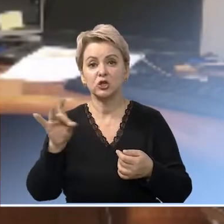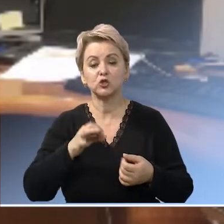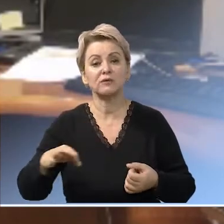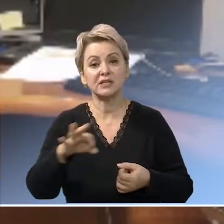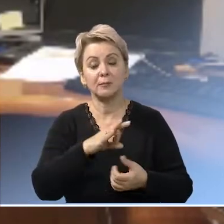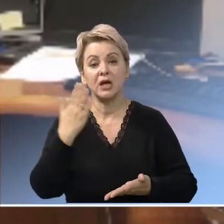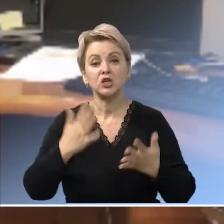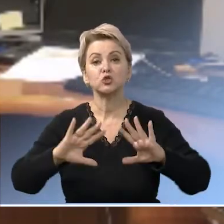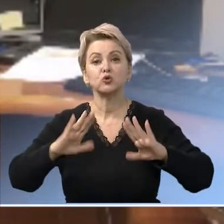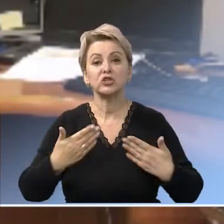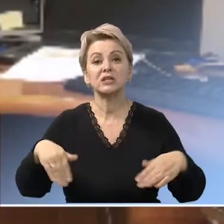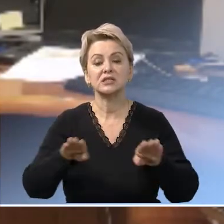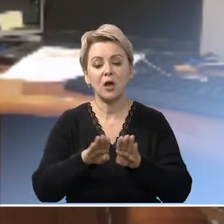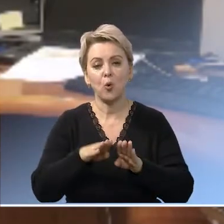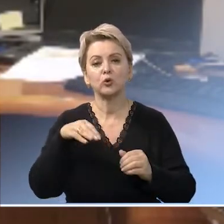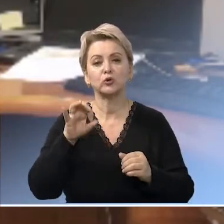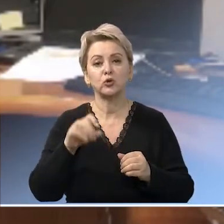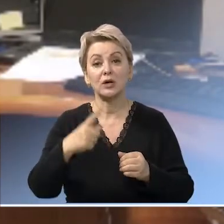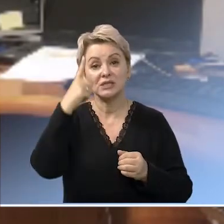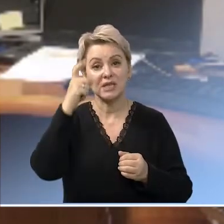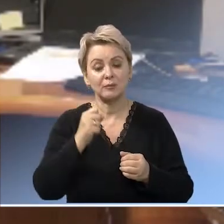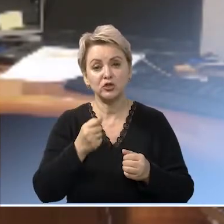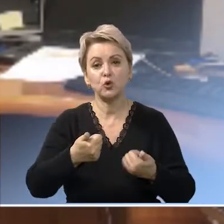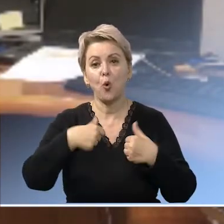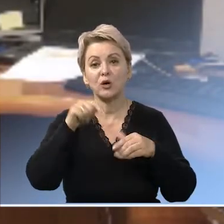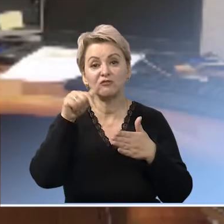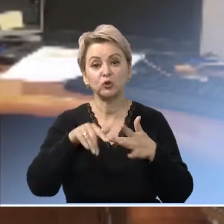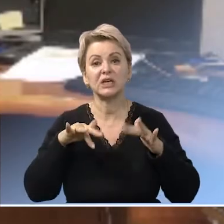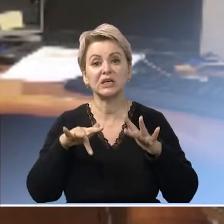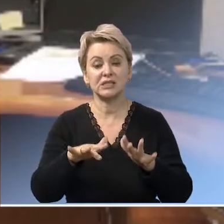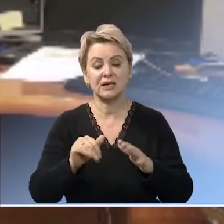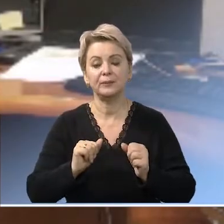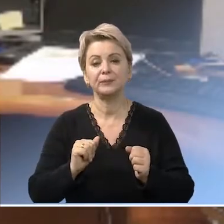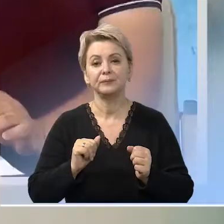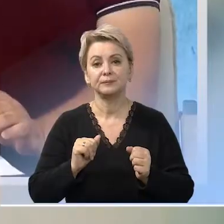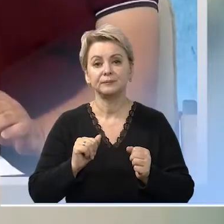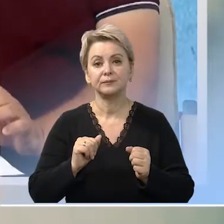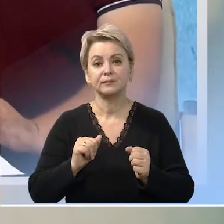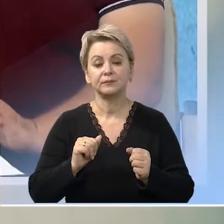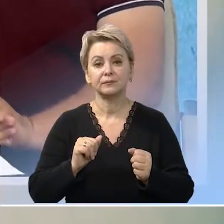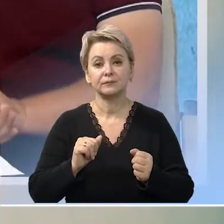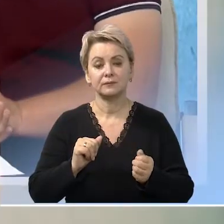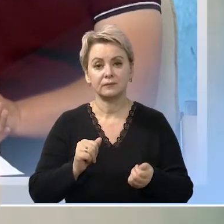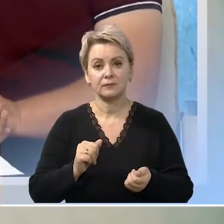как бы, если случилось с вами такое, то сообщайте в органы внутренних дел.